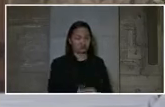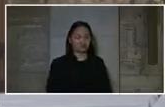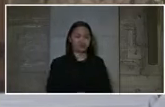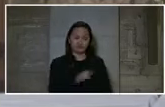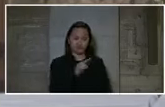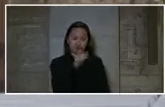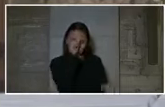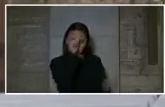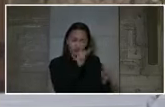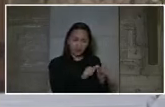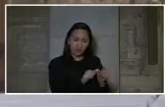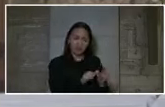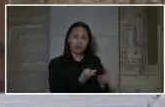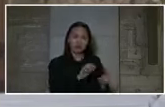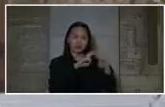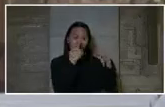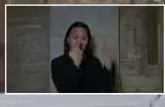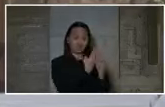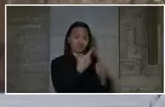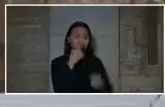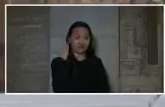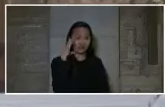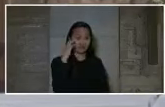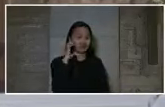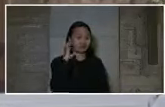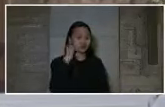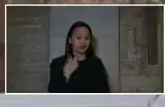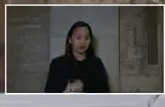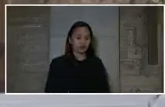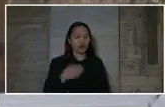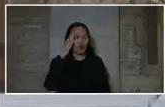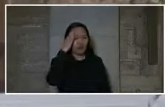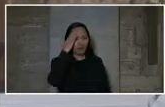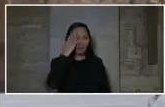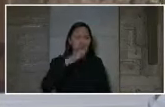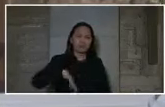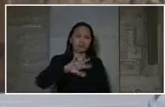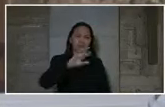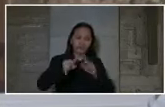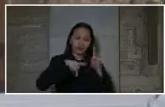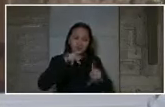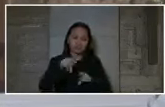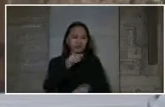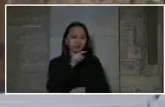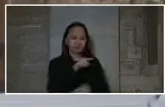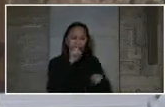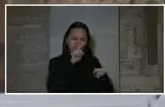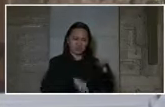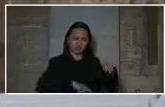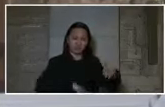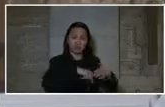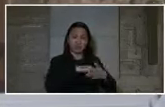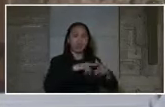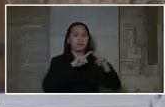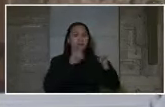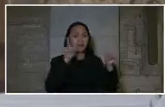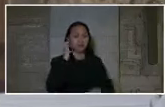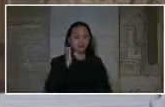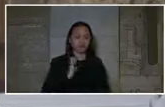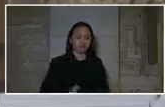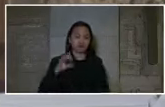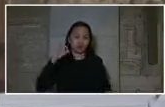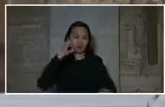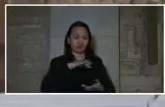Natatandaan mo ang iyong kamag-anak na si Elizabeth? Alam ng lahat na siya'y baog, ngunit naglihi siya